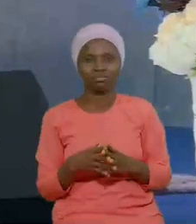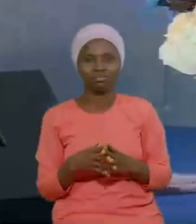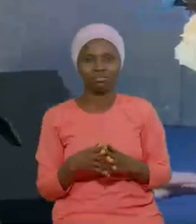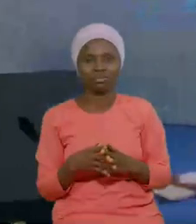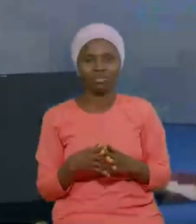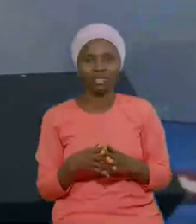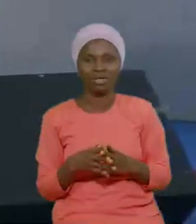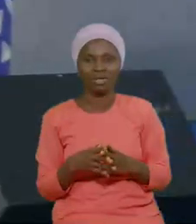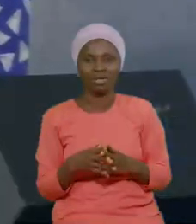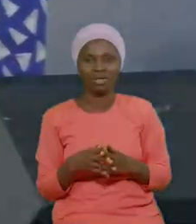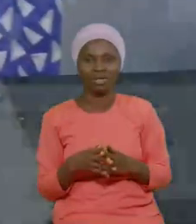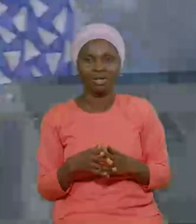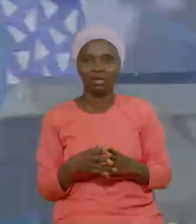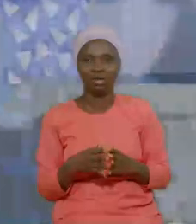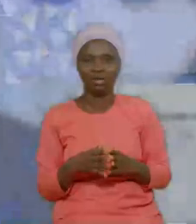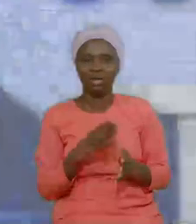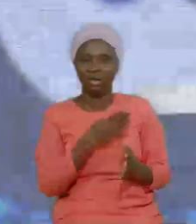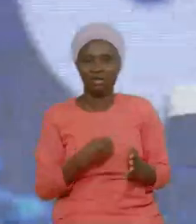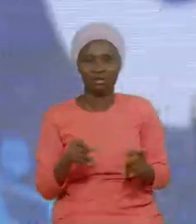Le négatif apporte le découragement.